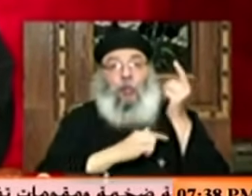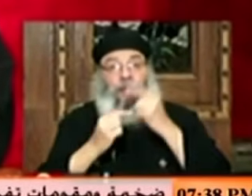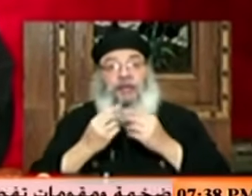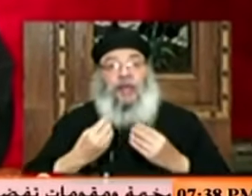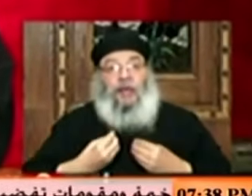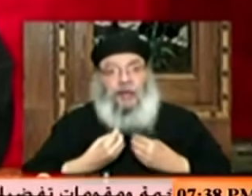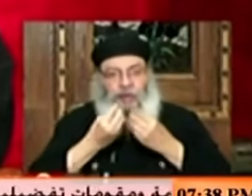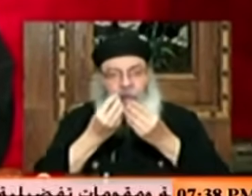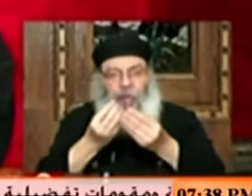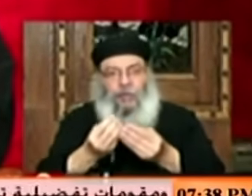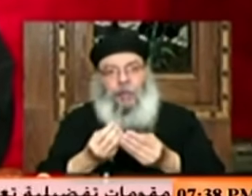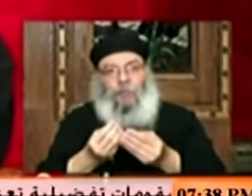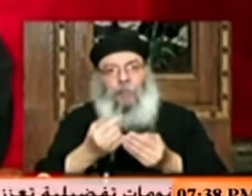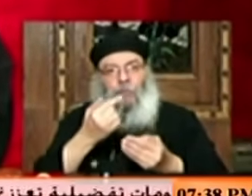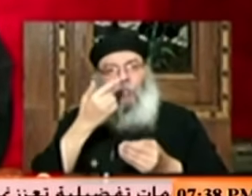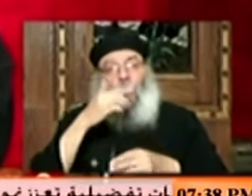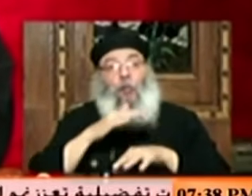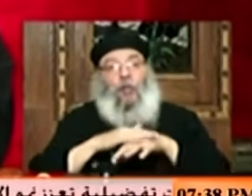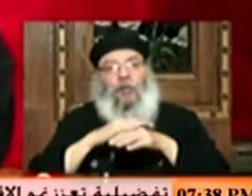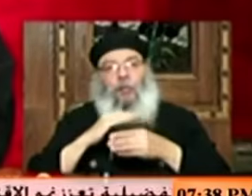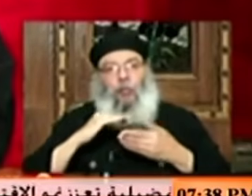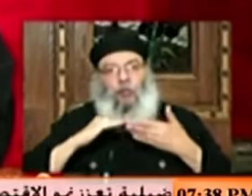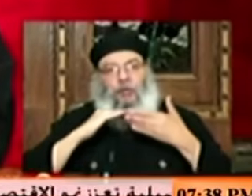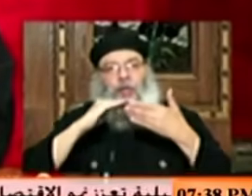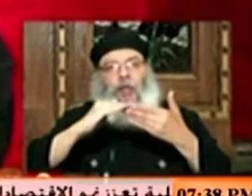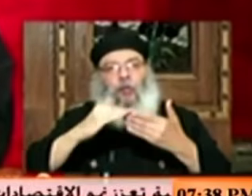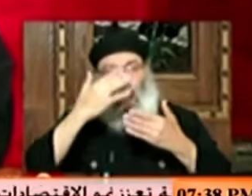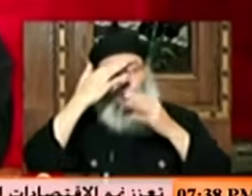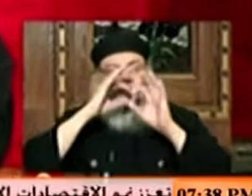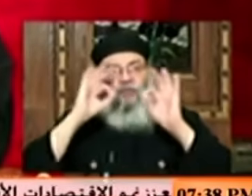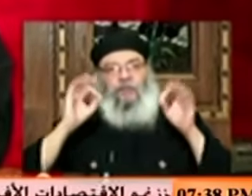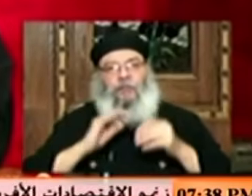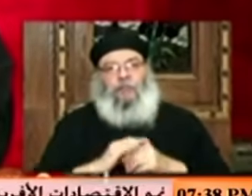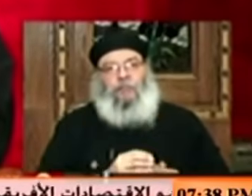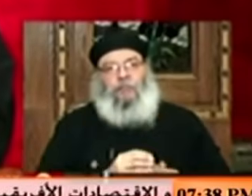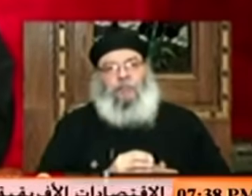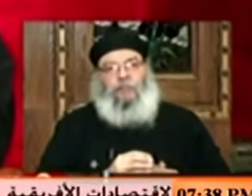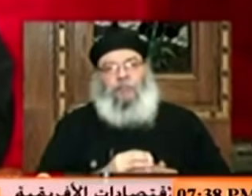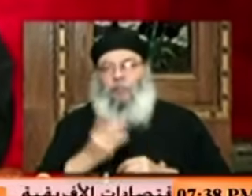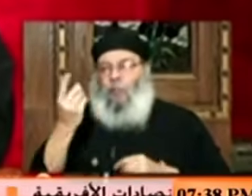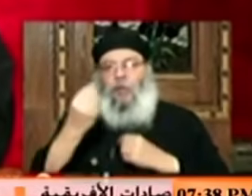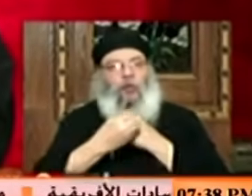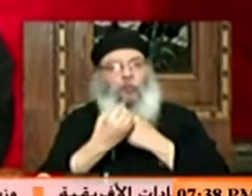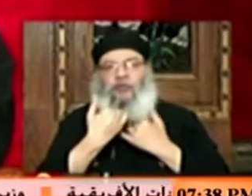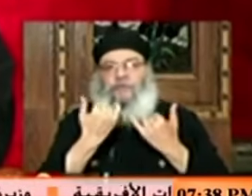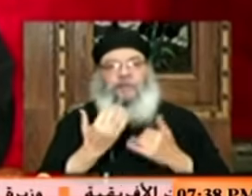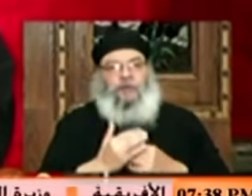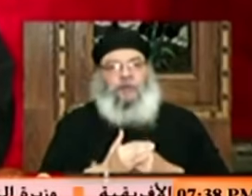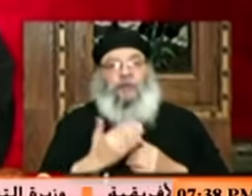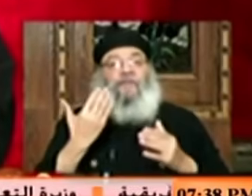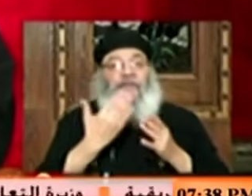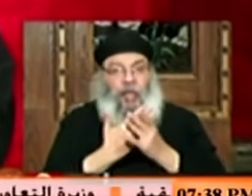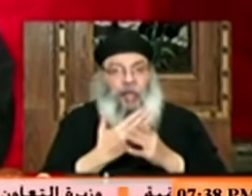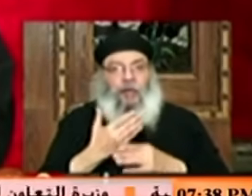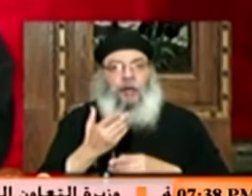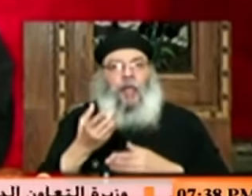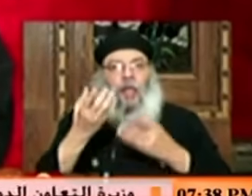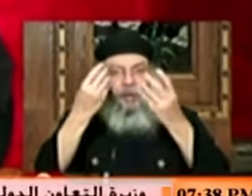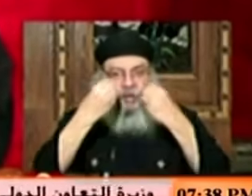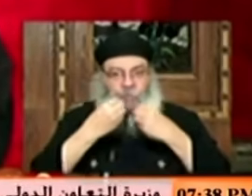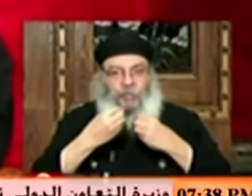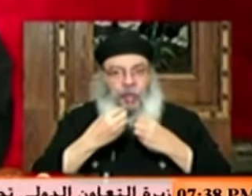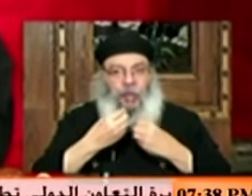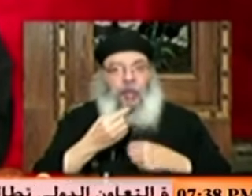يتقدم اليهم ويخدمهم دون ان يدعوه وكانت النتيجه ان احنا كسبنا